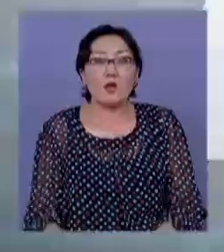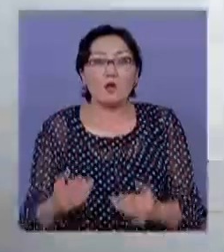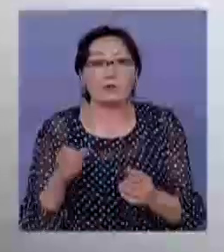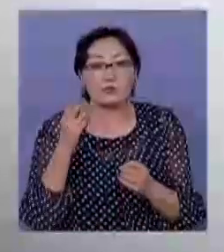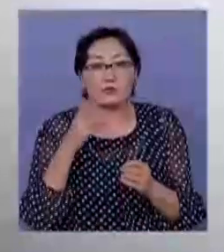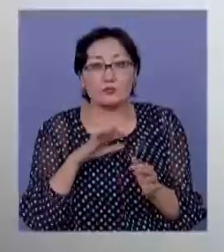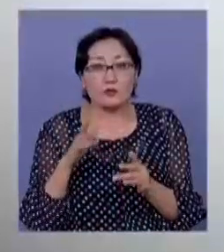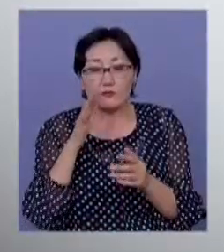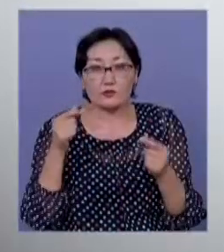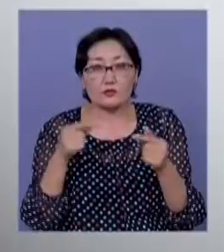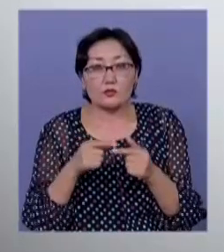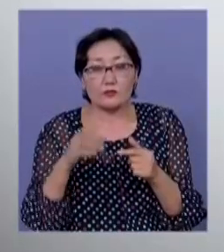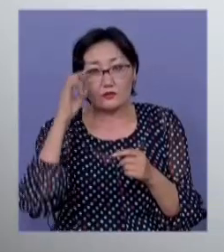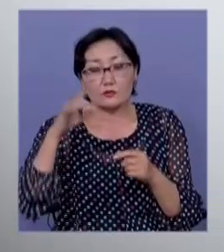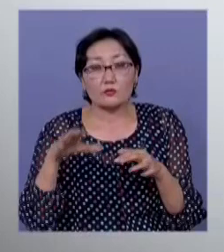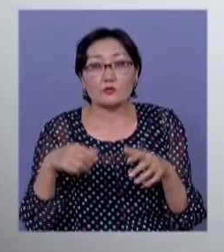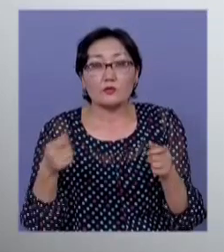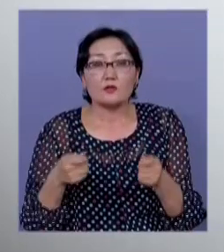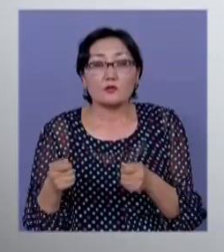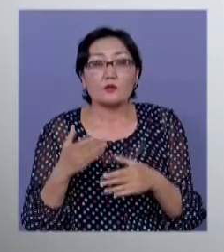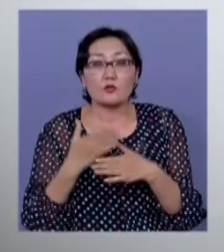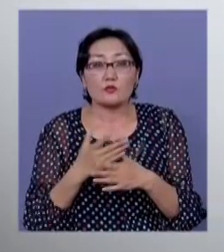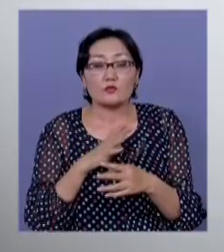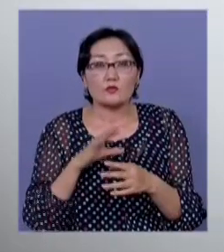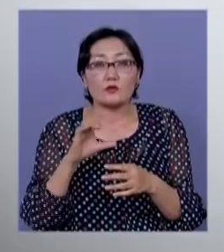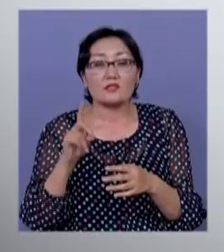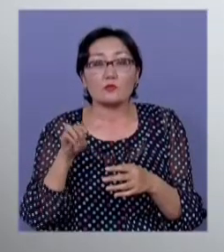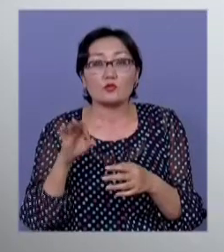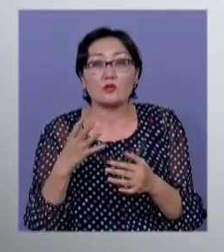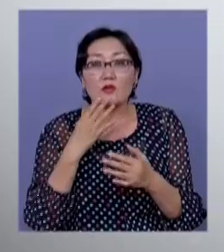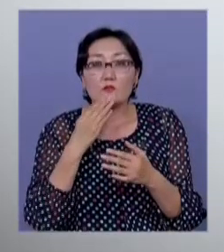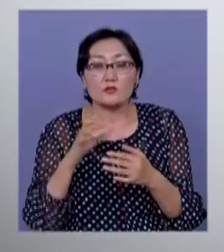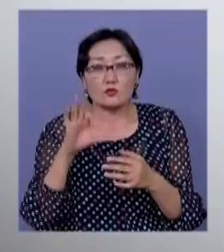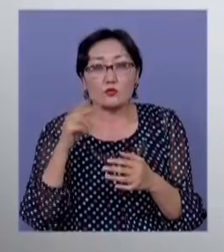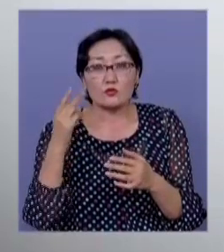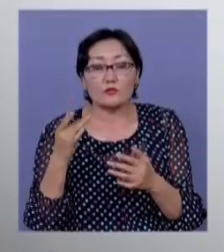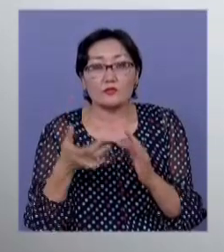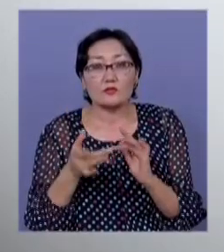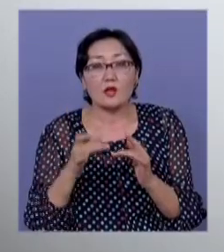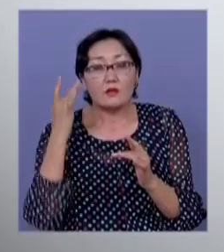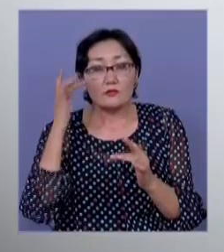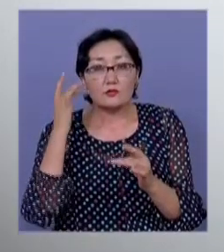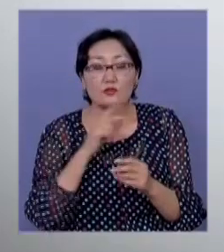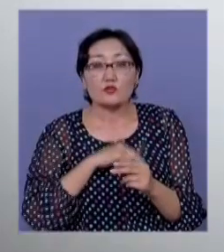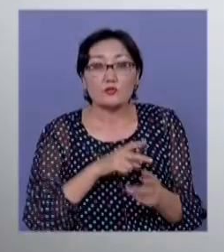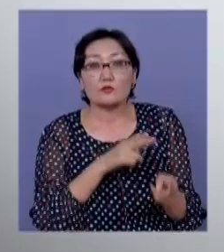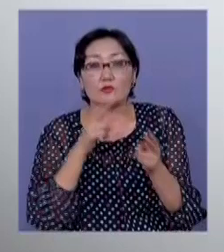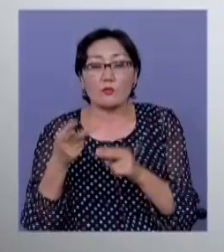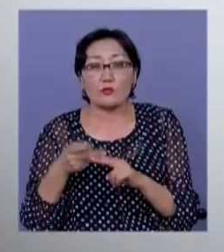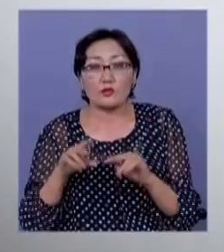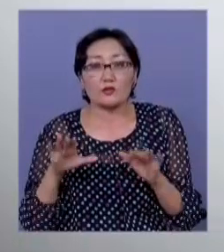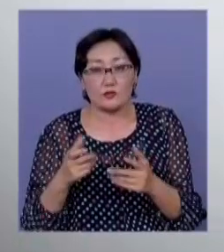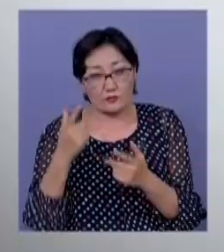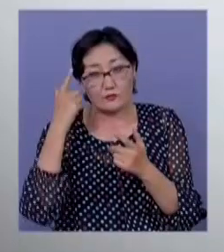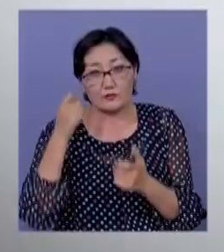бүгін түстен кейін дер кезінде мемлекет басшысы да бұл іске араласты. Қасым Жомарт Кемелұлының өзінің әлеуметтік парақшасында ақшыта жұмыс сапарымен жүрсе де, бұл оқиғадан